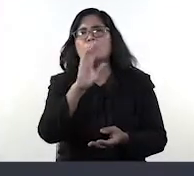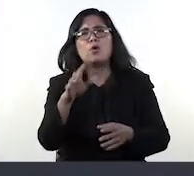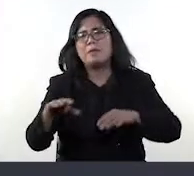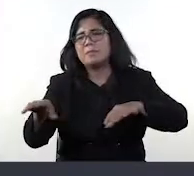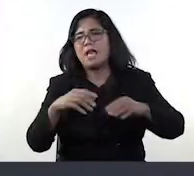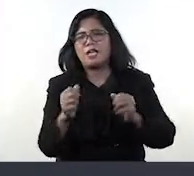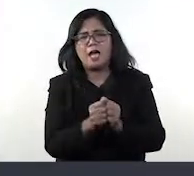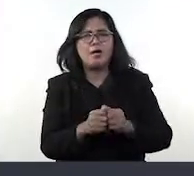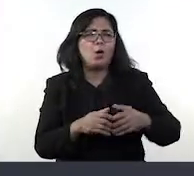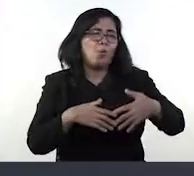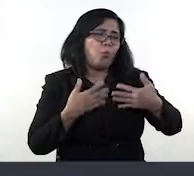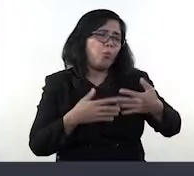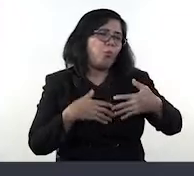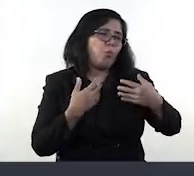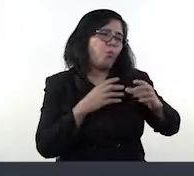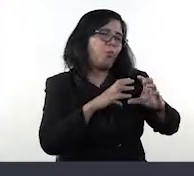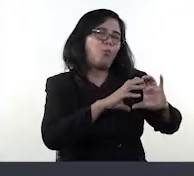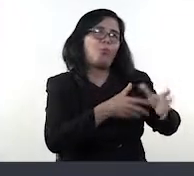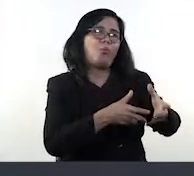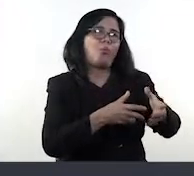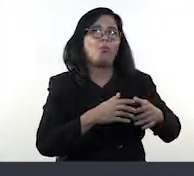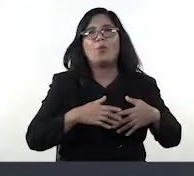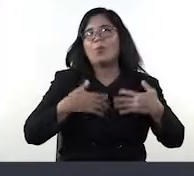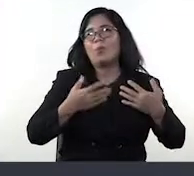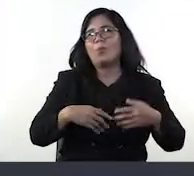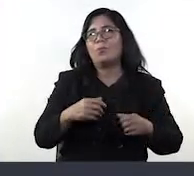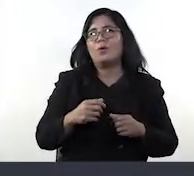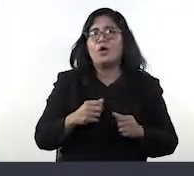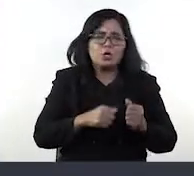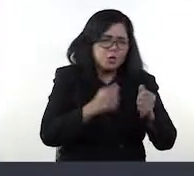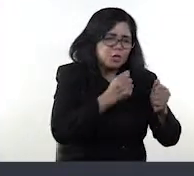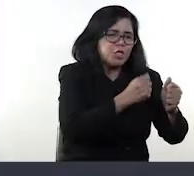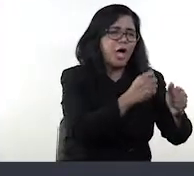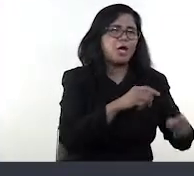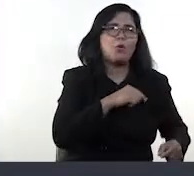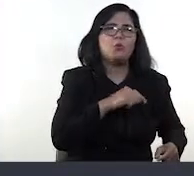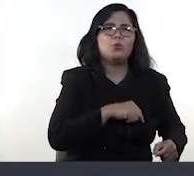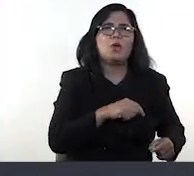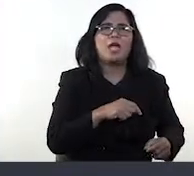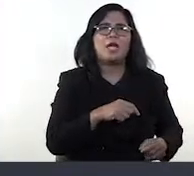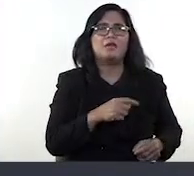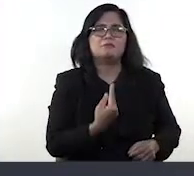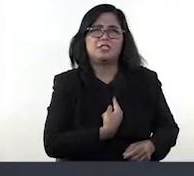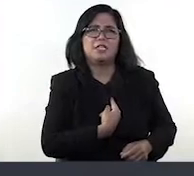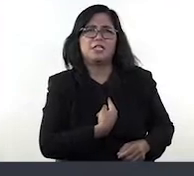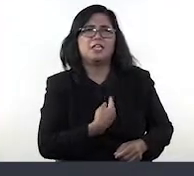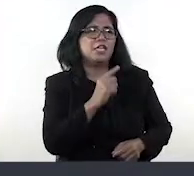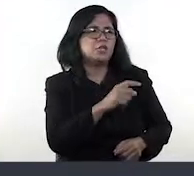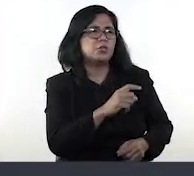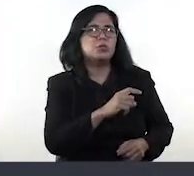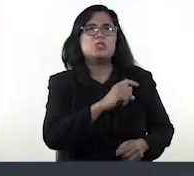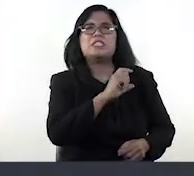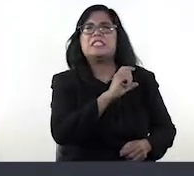ini dia bukan berjalan pada kenikmatan dia bukan berjalan pada kesenangan Bukan dia kejar apa yang menguntungkan itu ciri-ciri daging